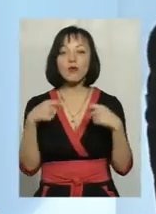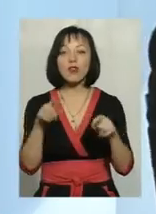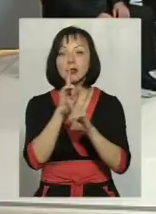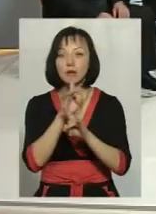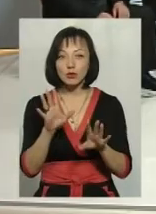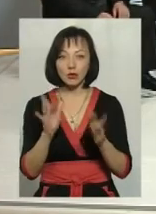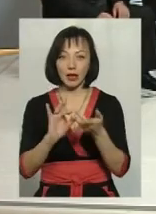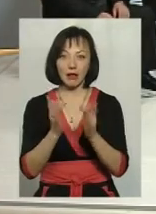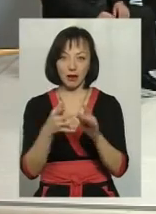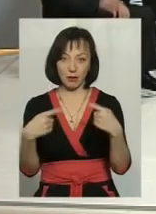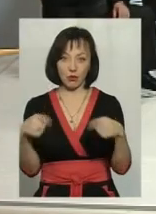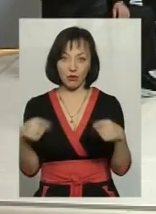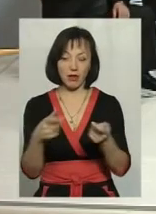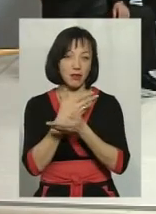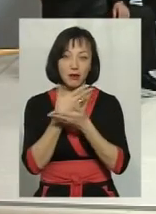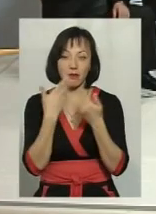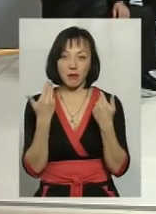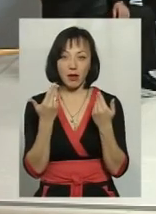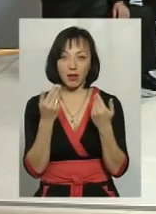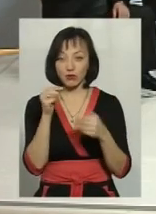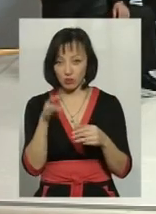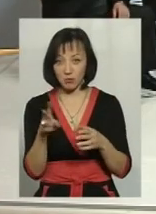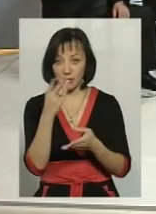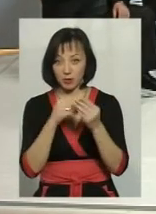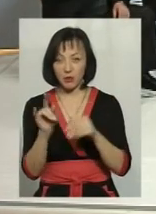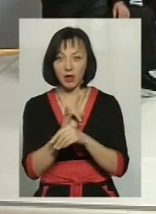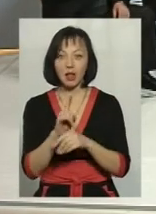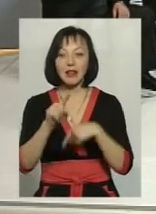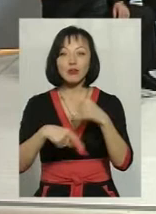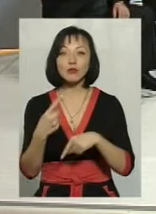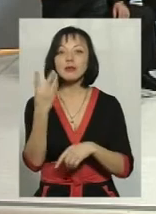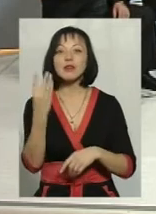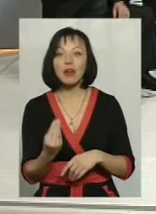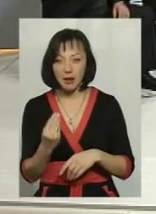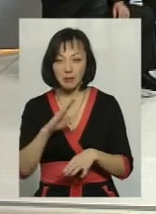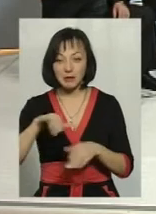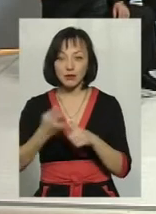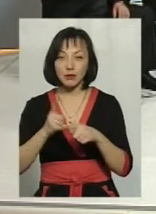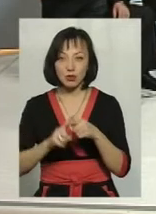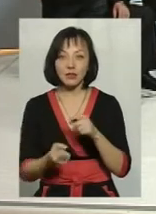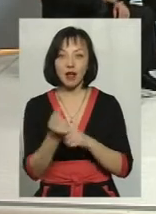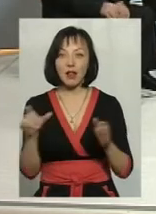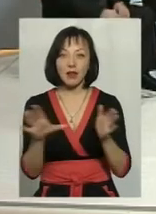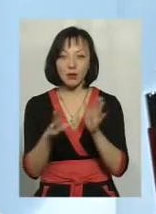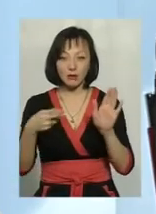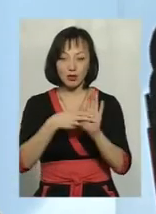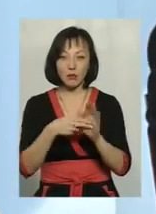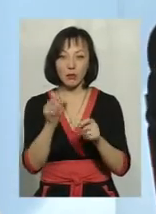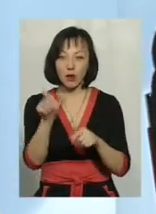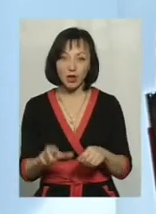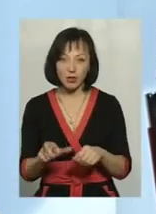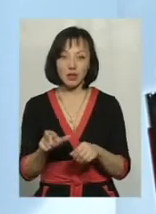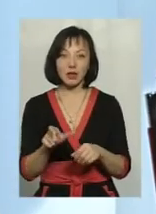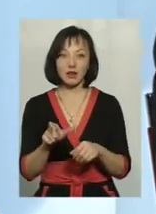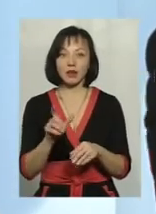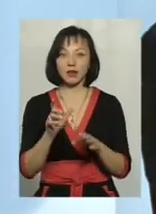буде інтернет. Немає як чіп підробити. Я так думаю, що буквально на наступний день після того, як з'явиться електронний чіп в пляшці,